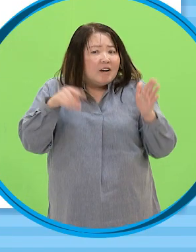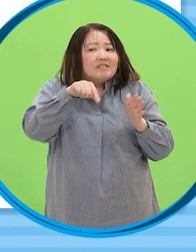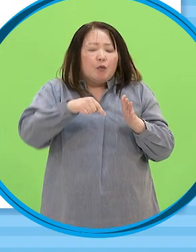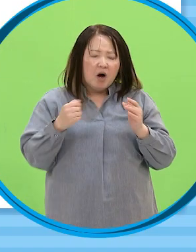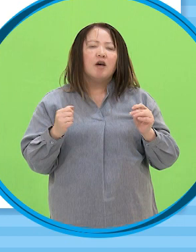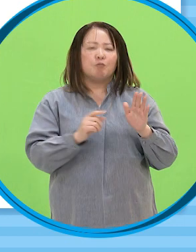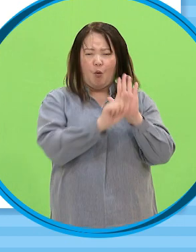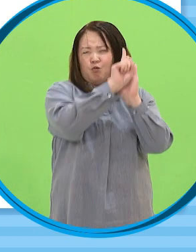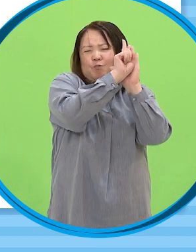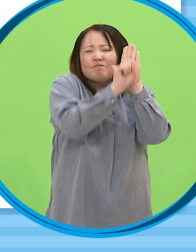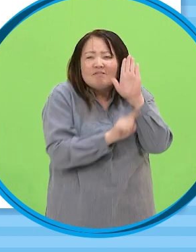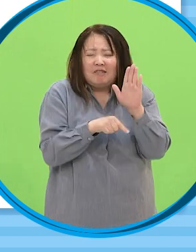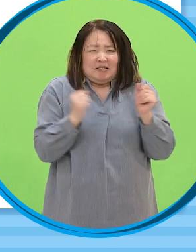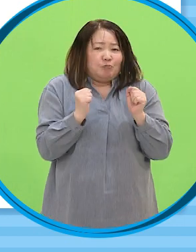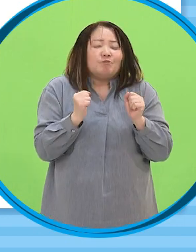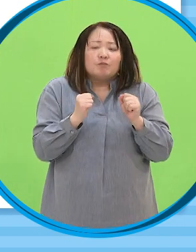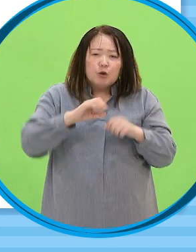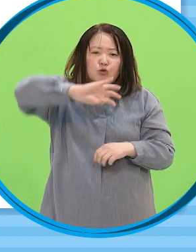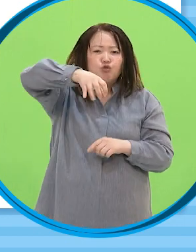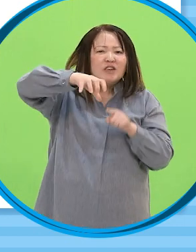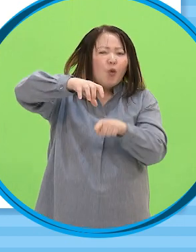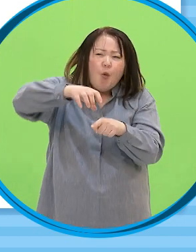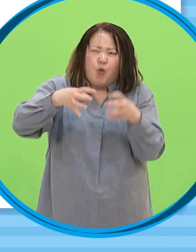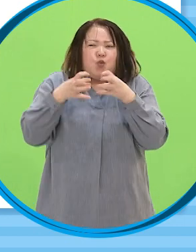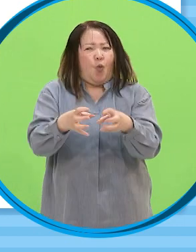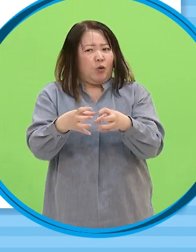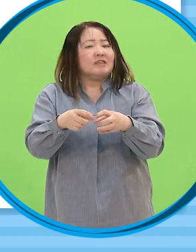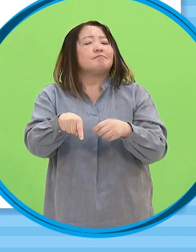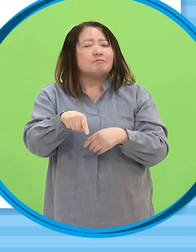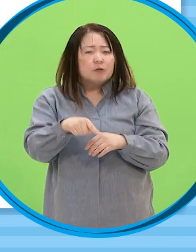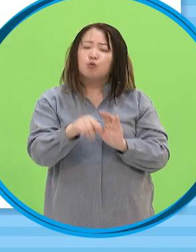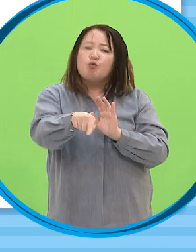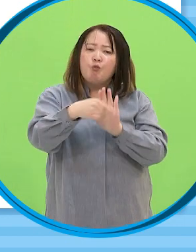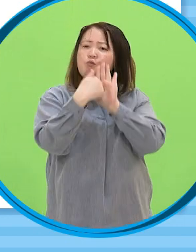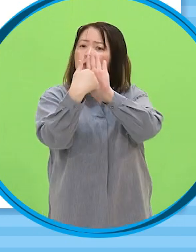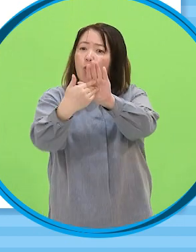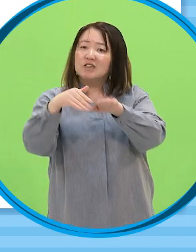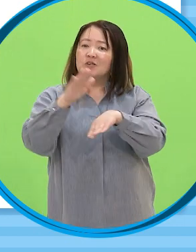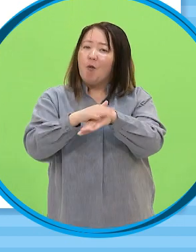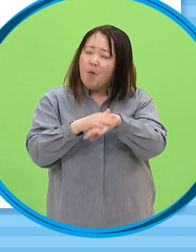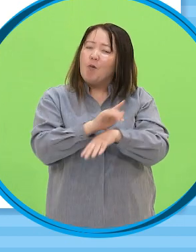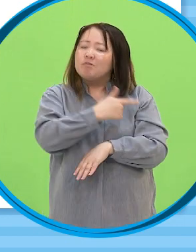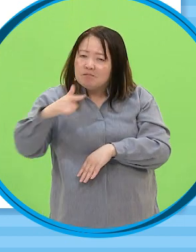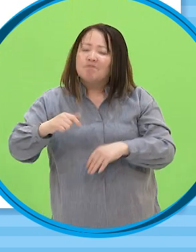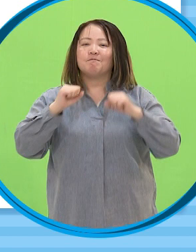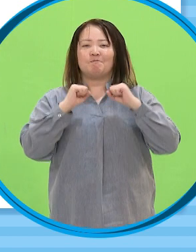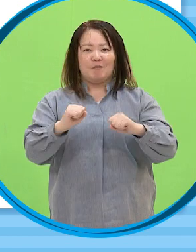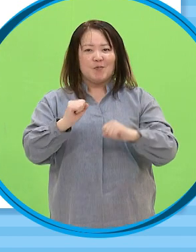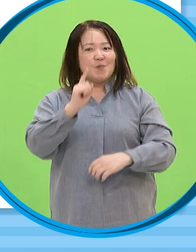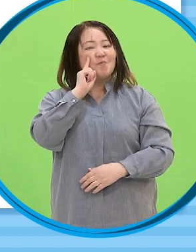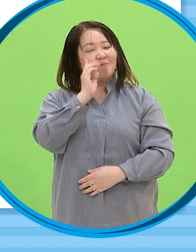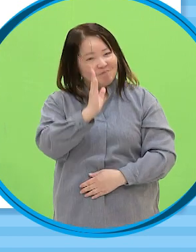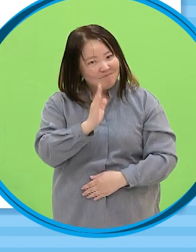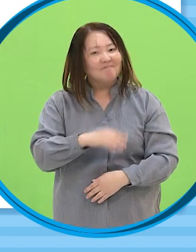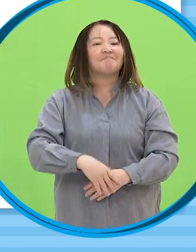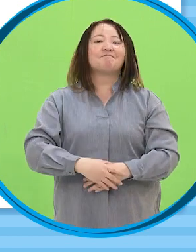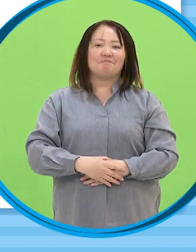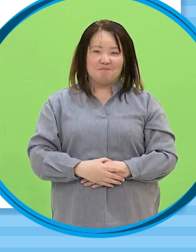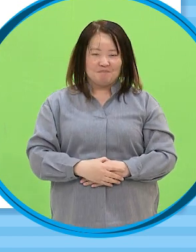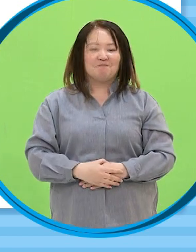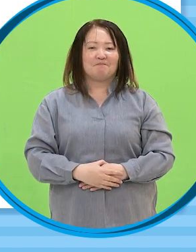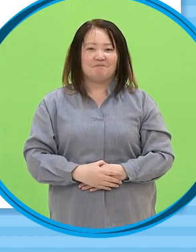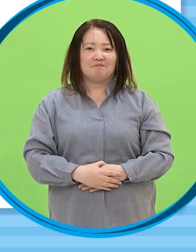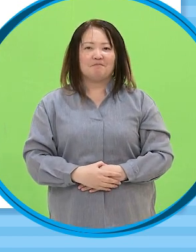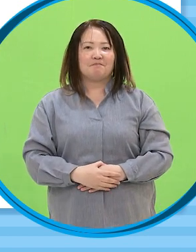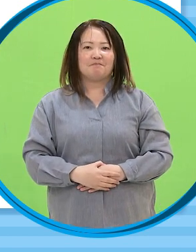冬の時期は水道管が凍りやすくなります。風当たりの強い場所や日陰などは特に注意して、水道管や蛇口部分